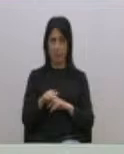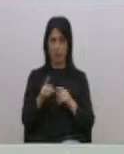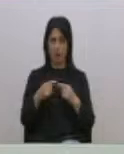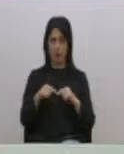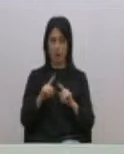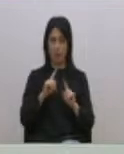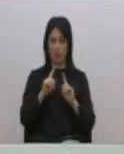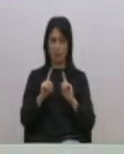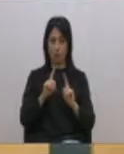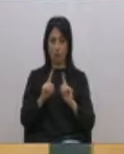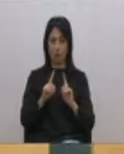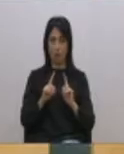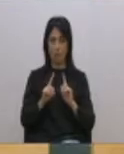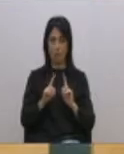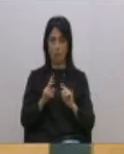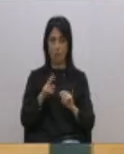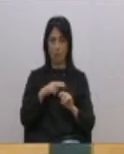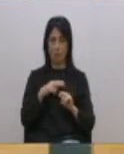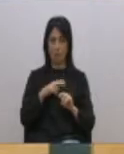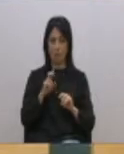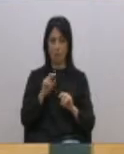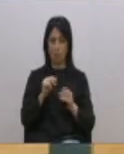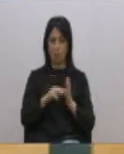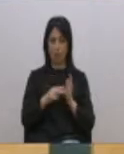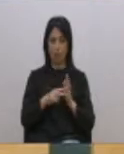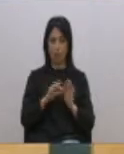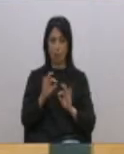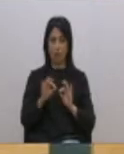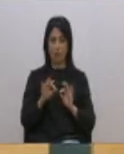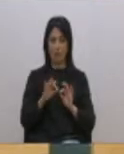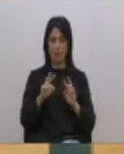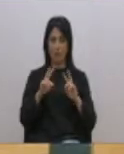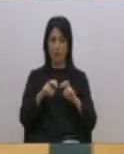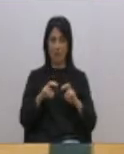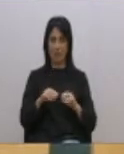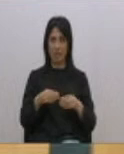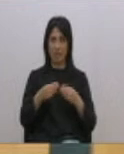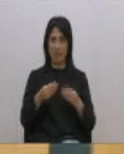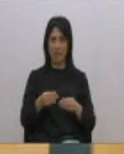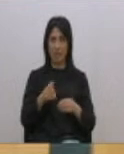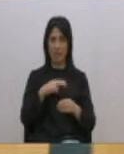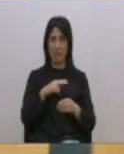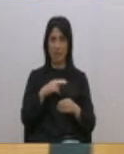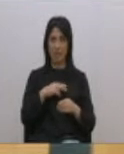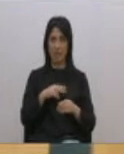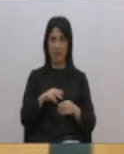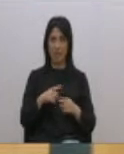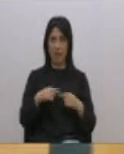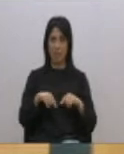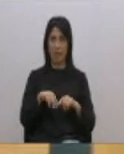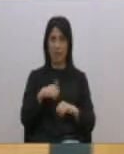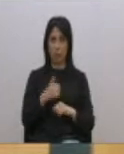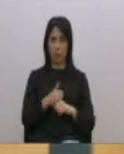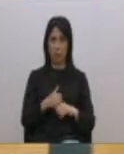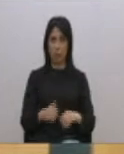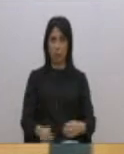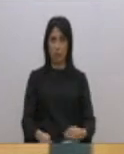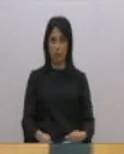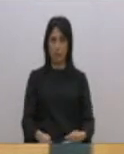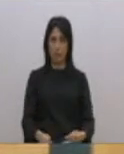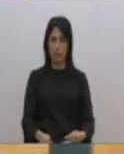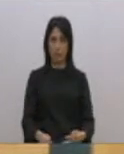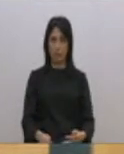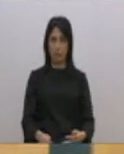komitetis khdomaze parlamentis byudzhetis proekts gansakhvilelat tsaradgens parlamentis aparatis uprosi.